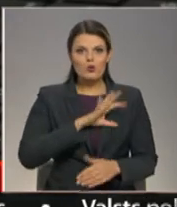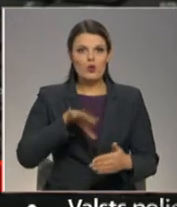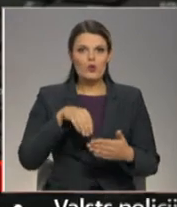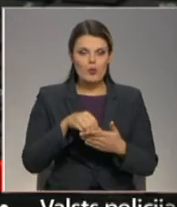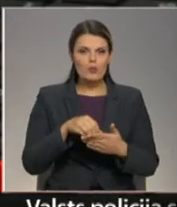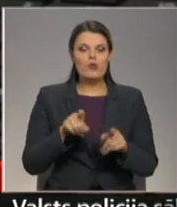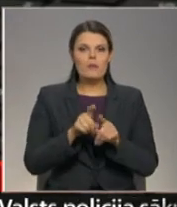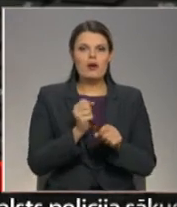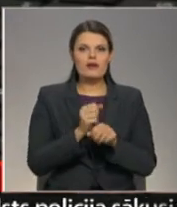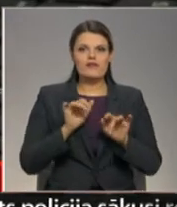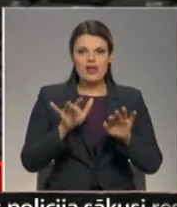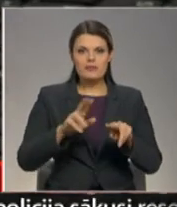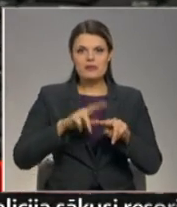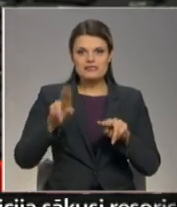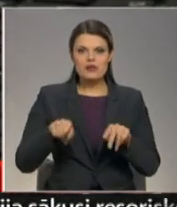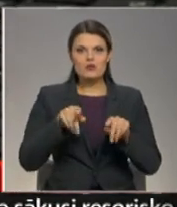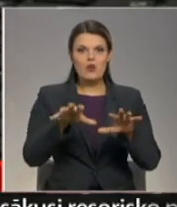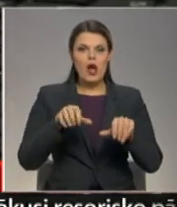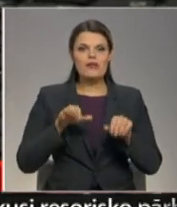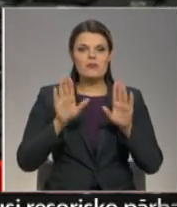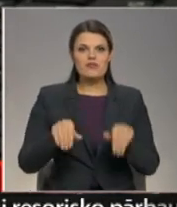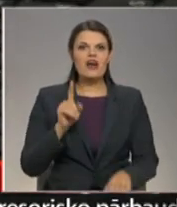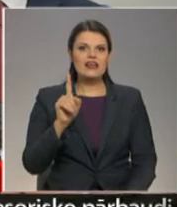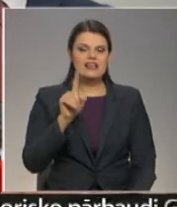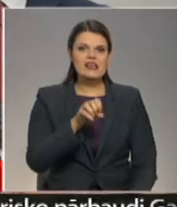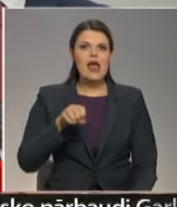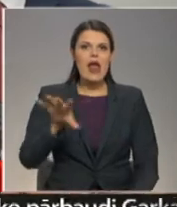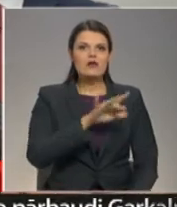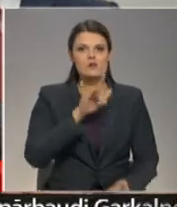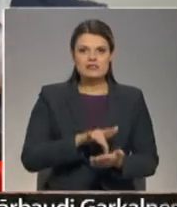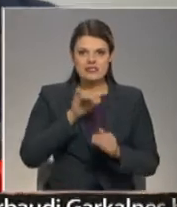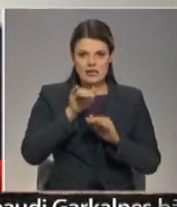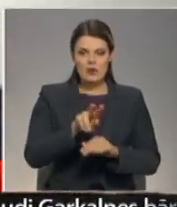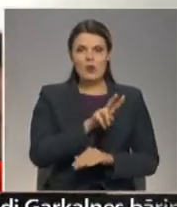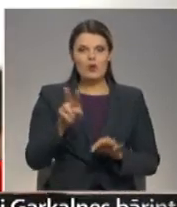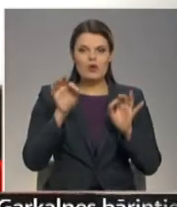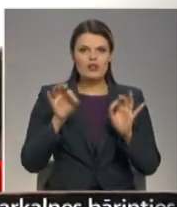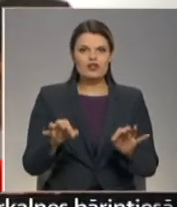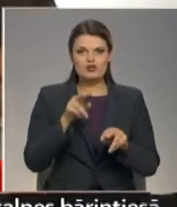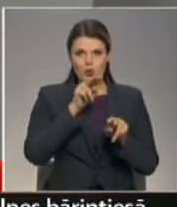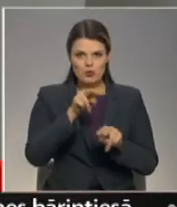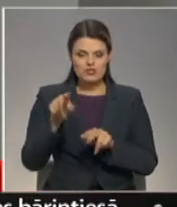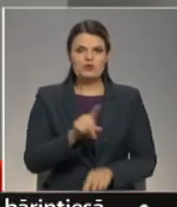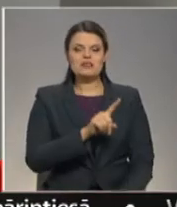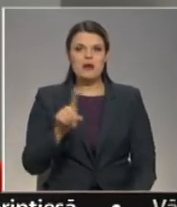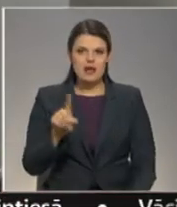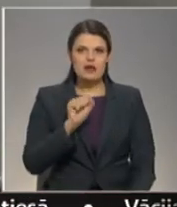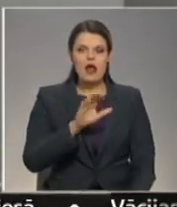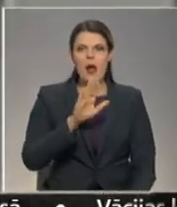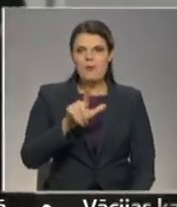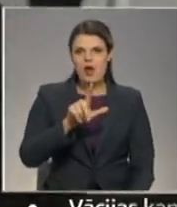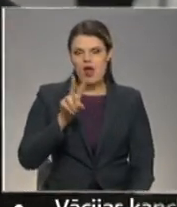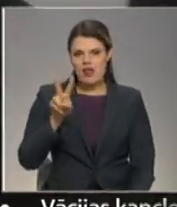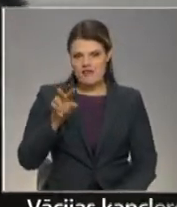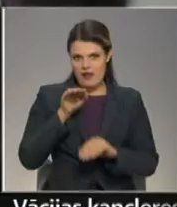arī darbības licence un to atņemt var tikai Eiropas centrālā banka, kuras tiešā uzraudzībā ir ABLV banka.